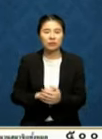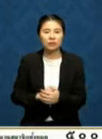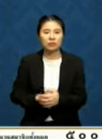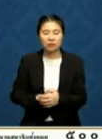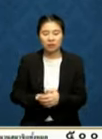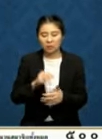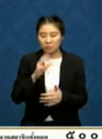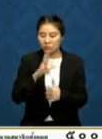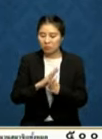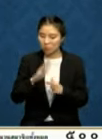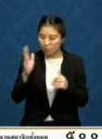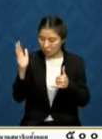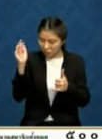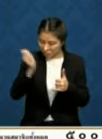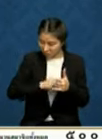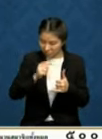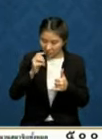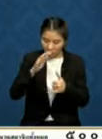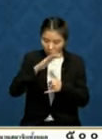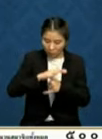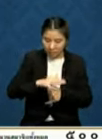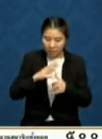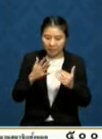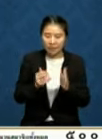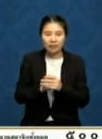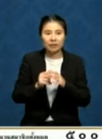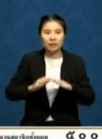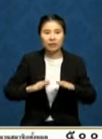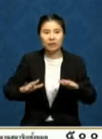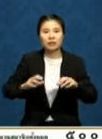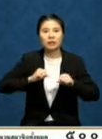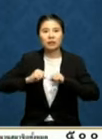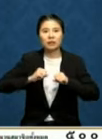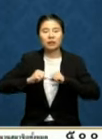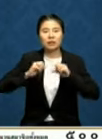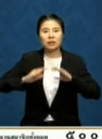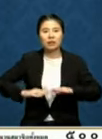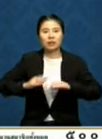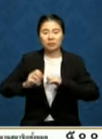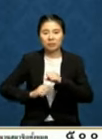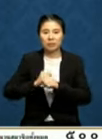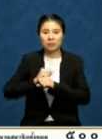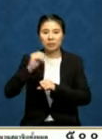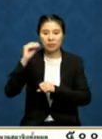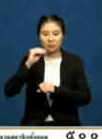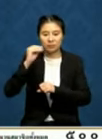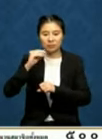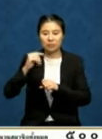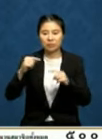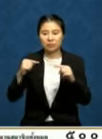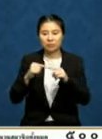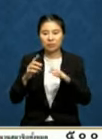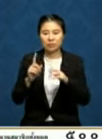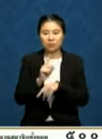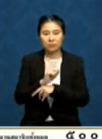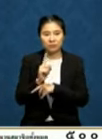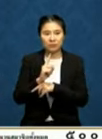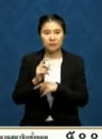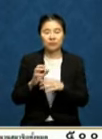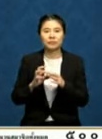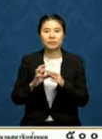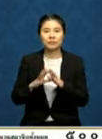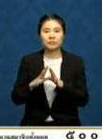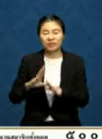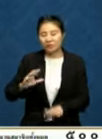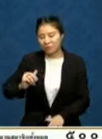การศึกษาพบว่าอัตราการทำร้ายร่างกายเด็กและเยาวชนลดลงทุกๆปีค่ะในประเทศนอร์เวย์ให้เน้นการ